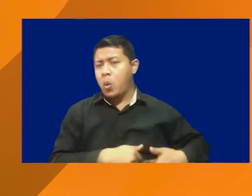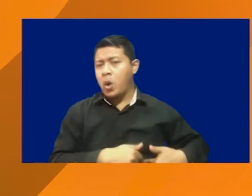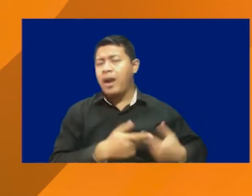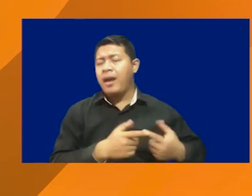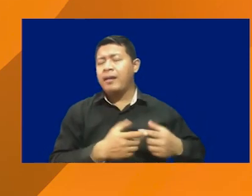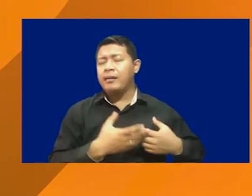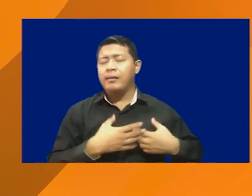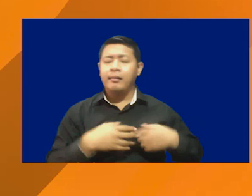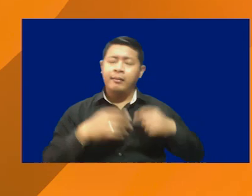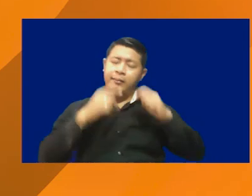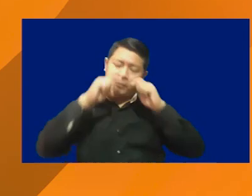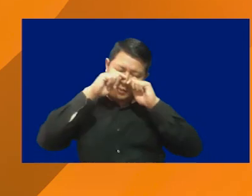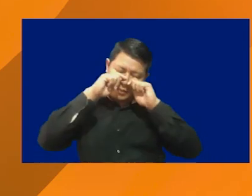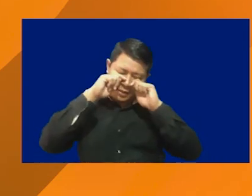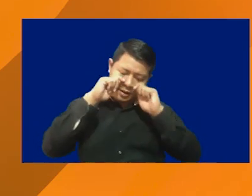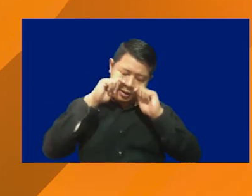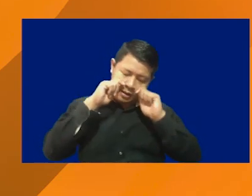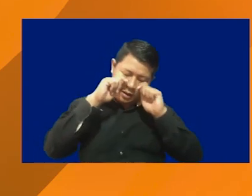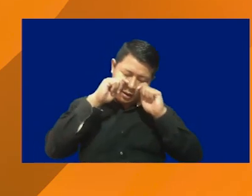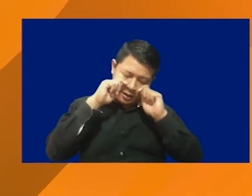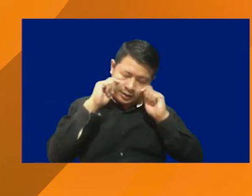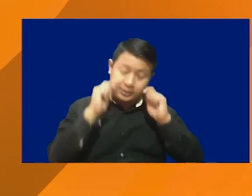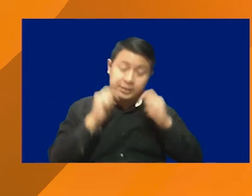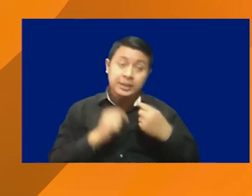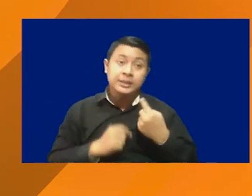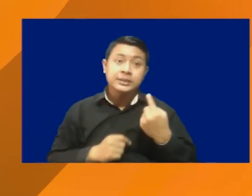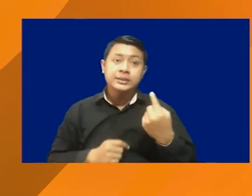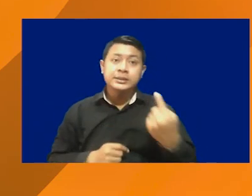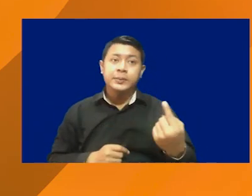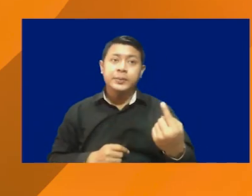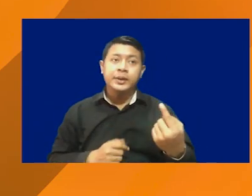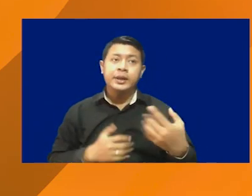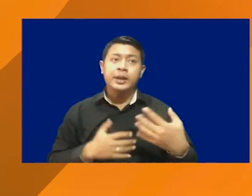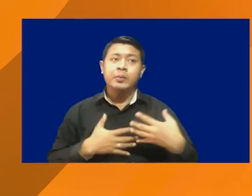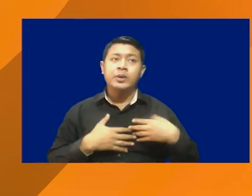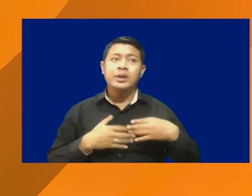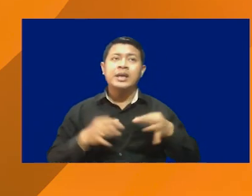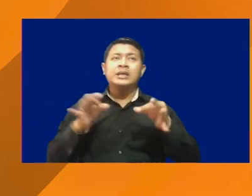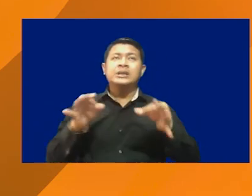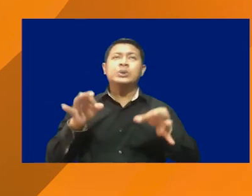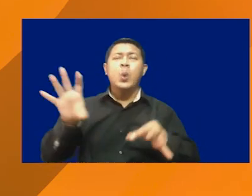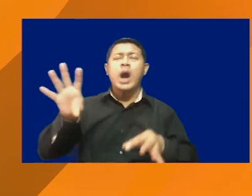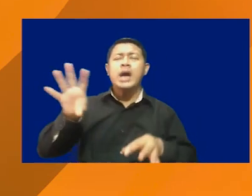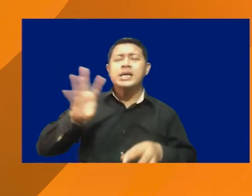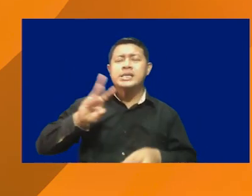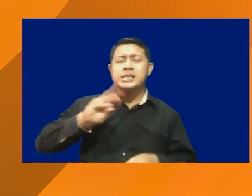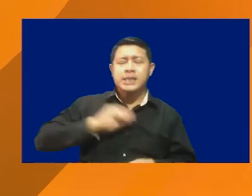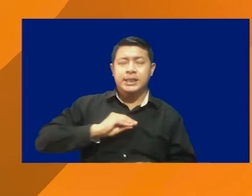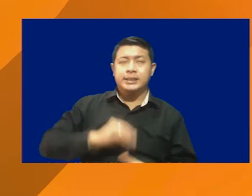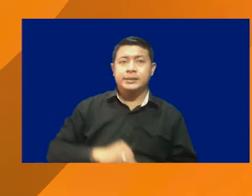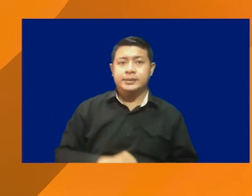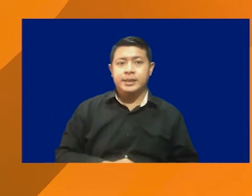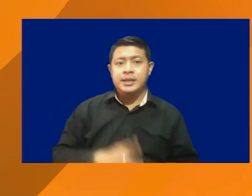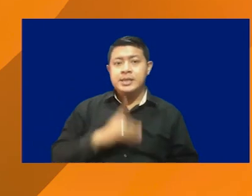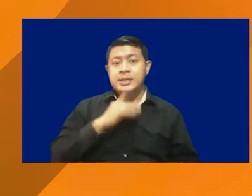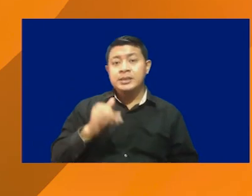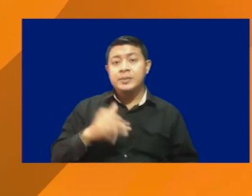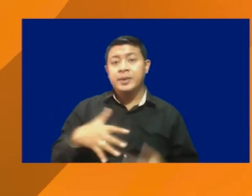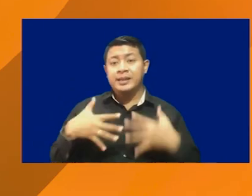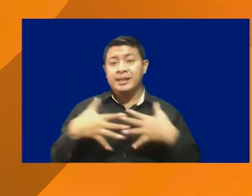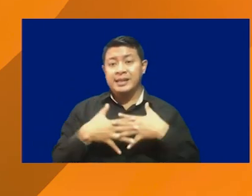terluka, anak ini akan menangis, anak ini akan kesepian dan mempunyai jiwa yang